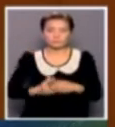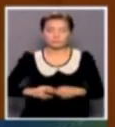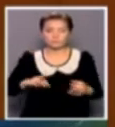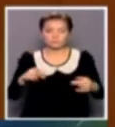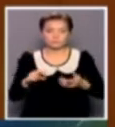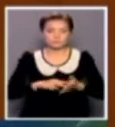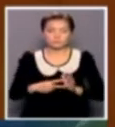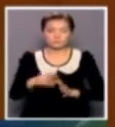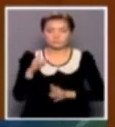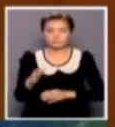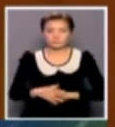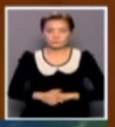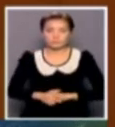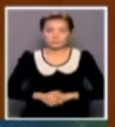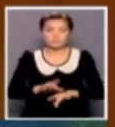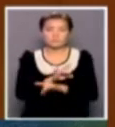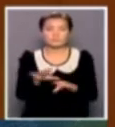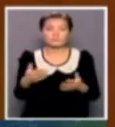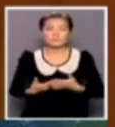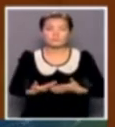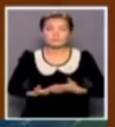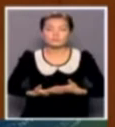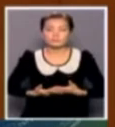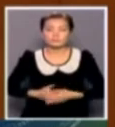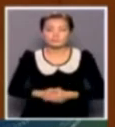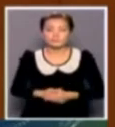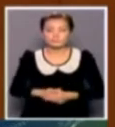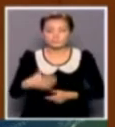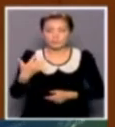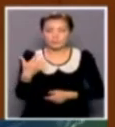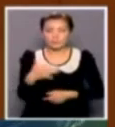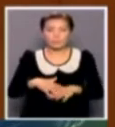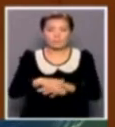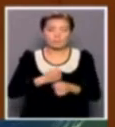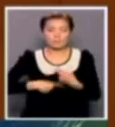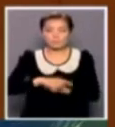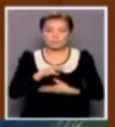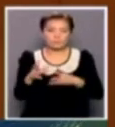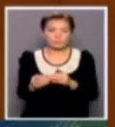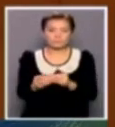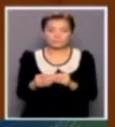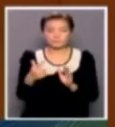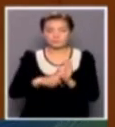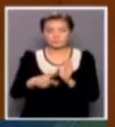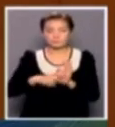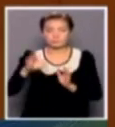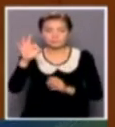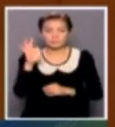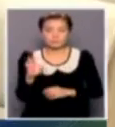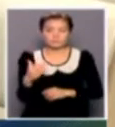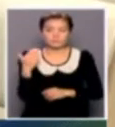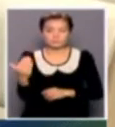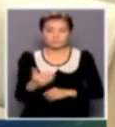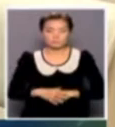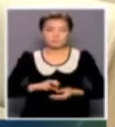ауыстыру жоспарланған. Айта кетерлік жайт, осы 50 кәсіпорынға жалпы ластаудың 80%